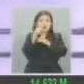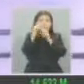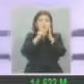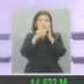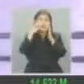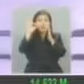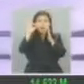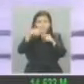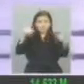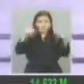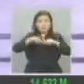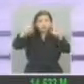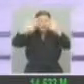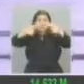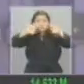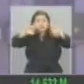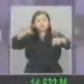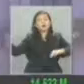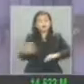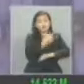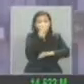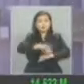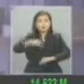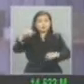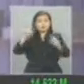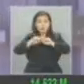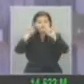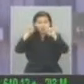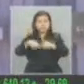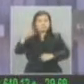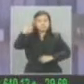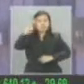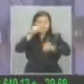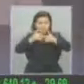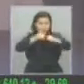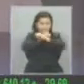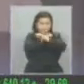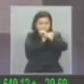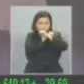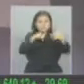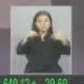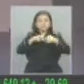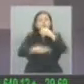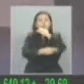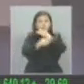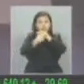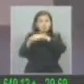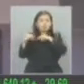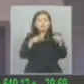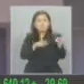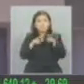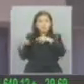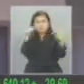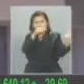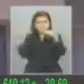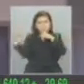ทำการรัฐบาลหลายแห่งแต่ถูกกองกำลังรักษาความมั่นคงวางกำลังปิดไว้ในโรงแรมและเกิดการยิงปะทะกันอย่างดุเดือ